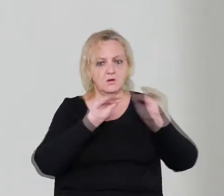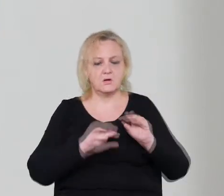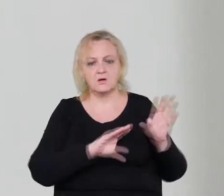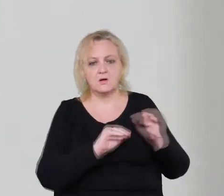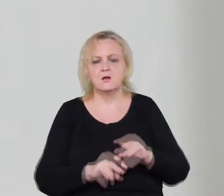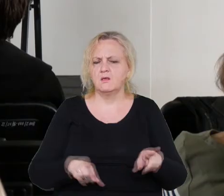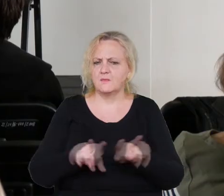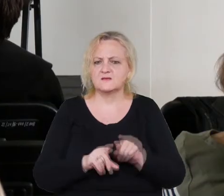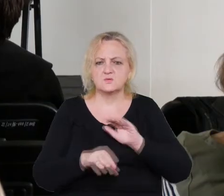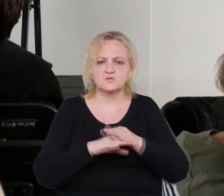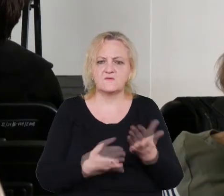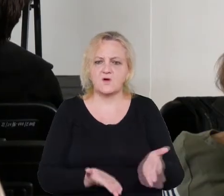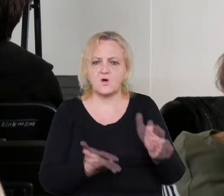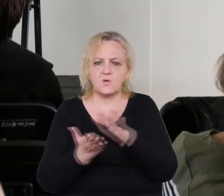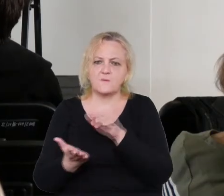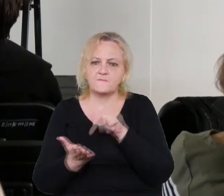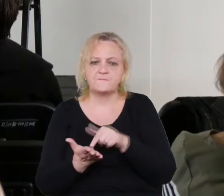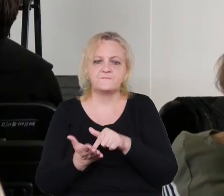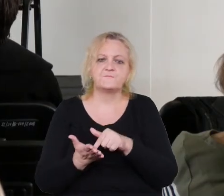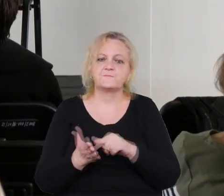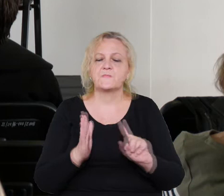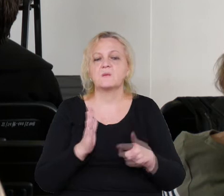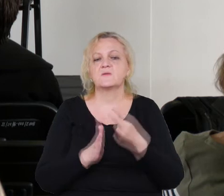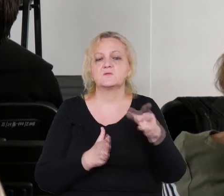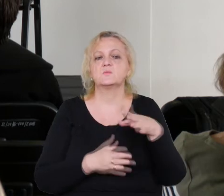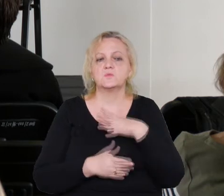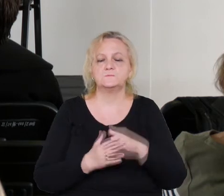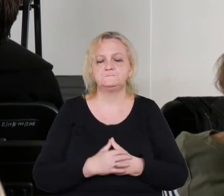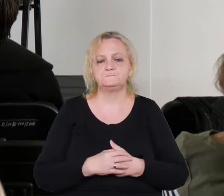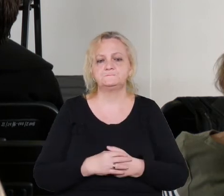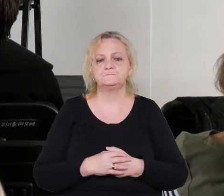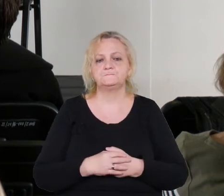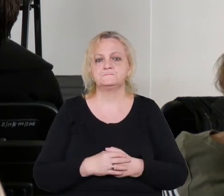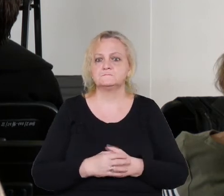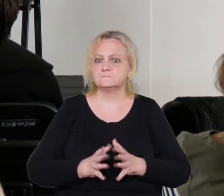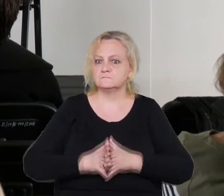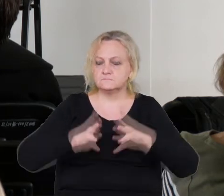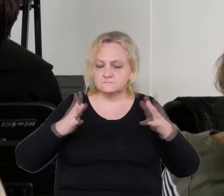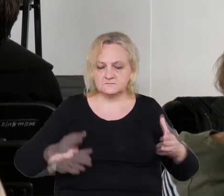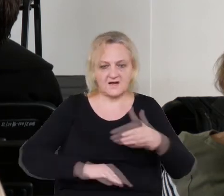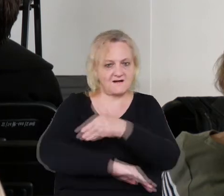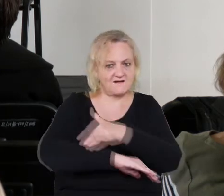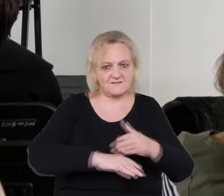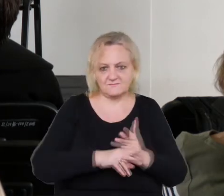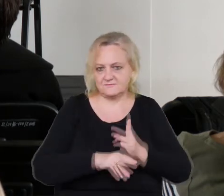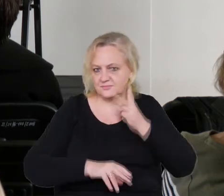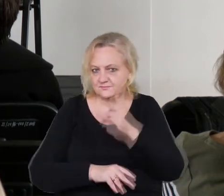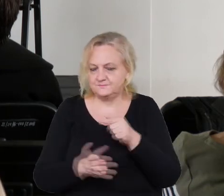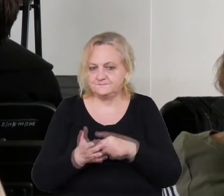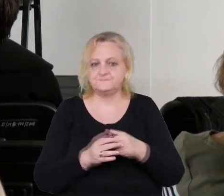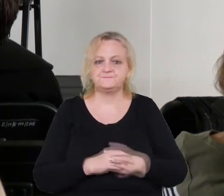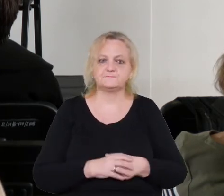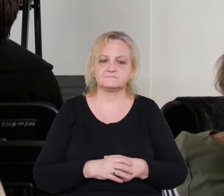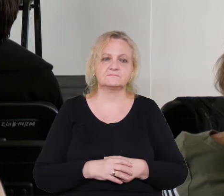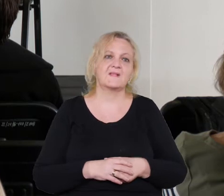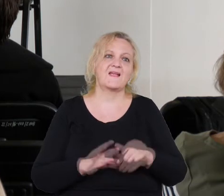okładka to było jedna z pierwszych tak z wielkich przekroczenie granic które uszło